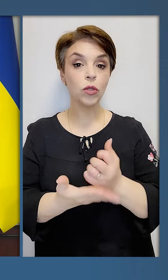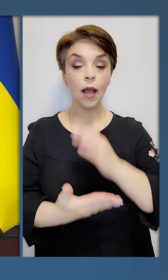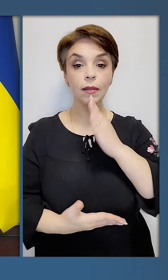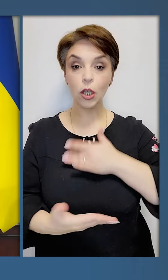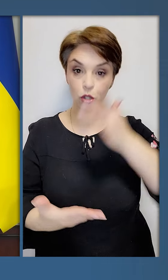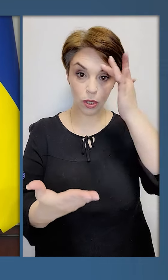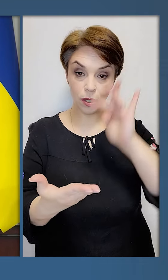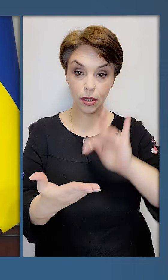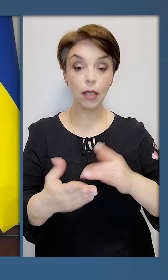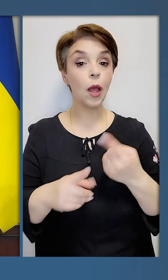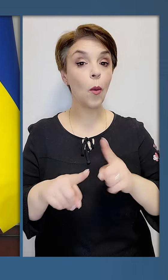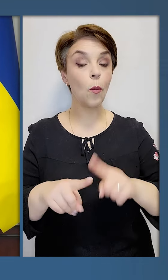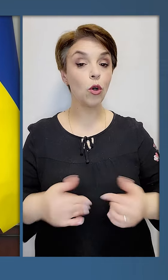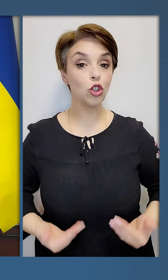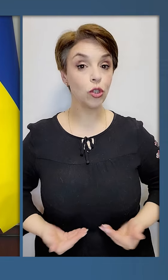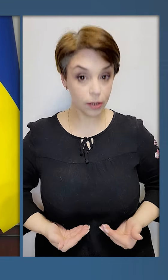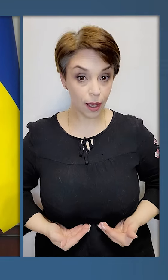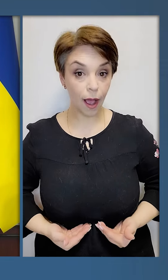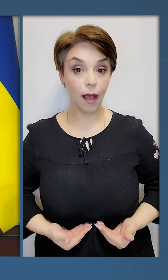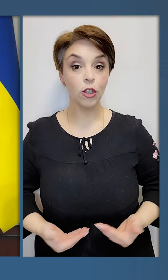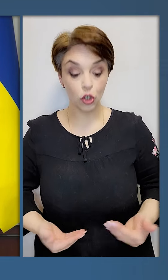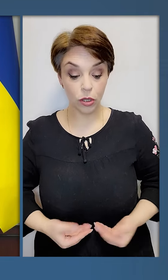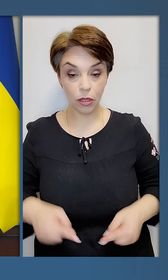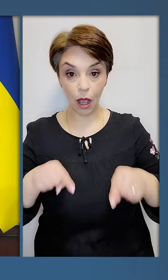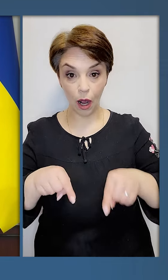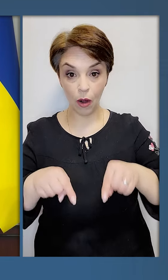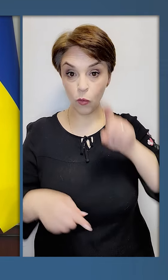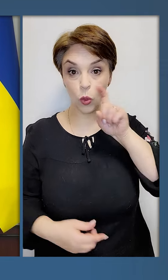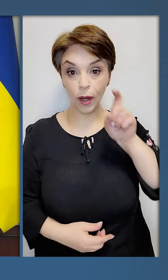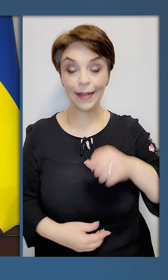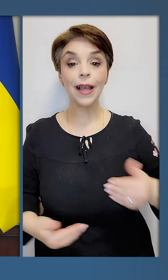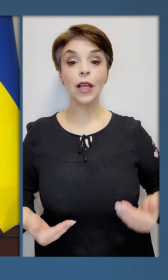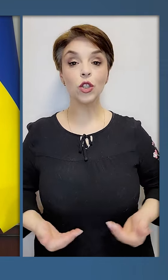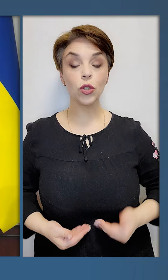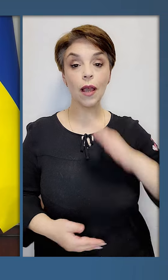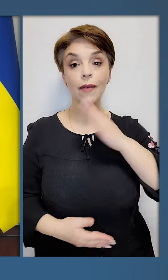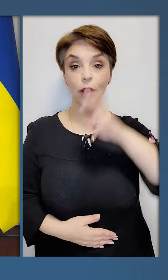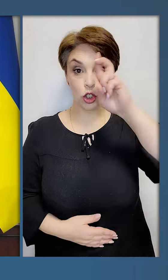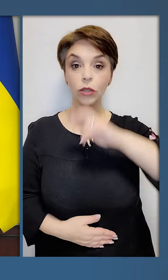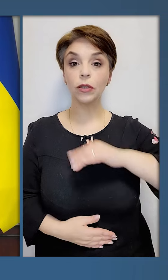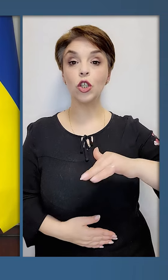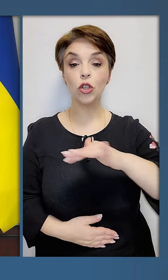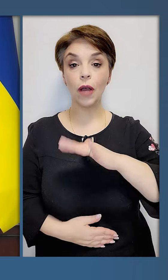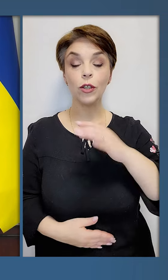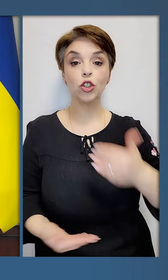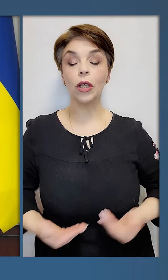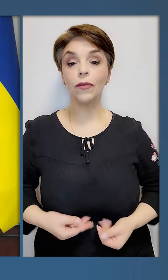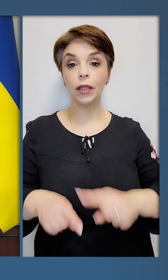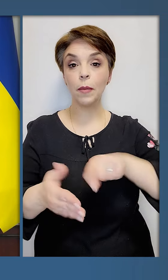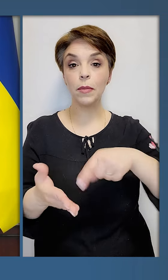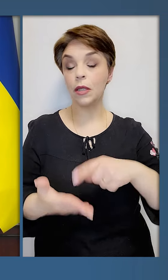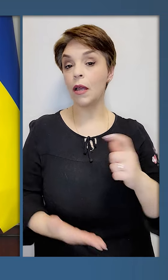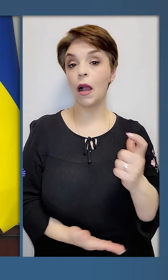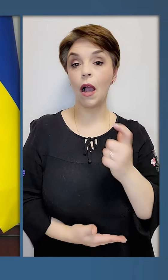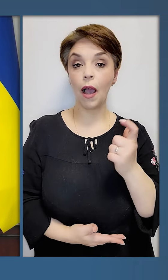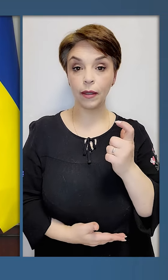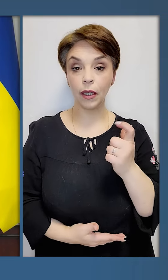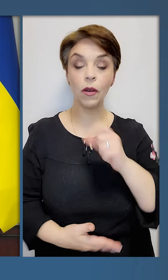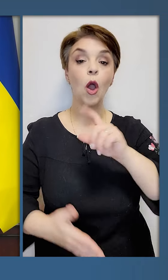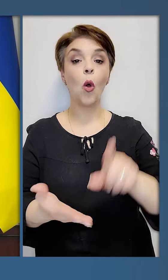досягненні наших цілей, бо життя в Україні, життя в наших державах, життя в таких містах, як